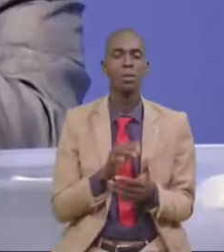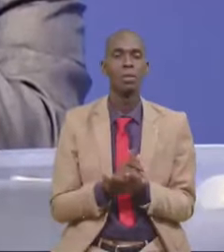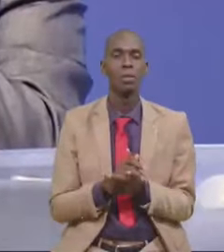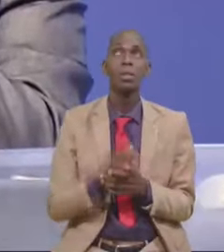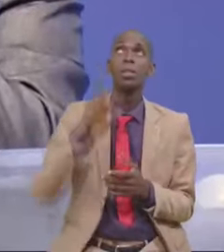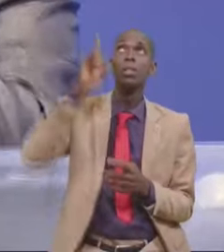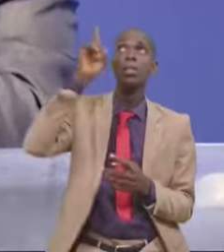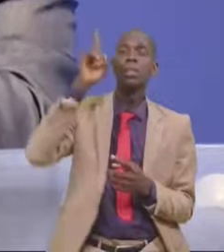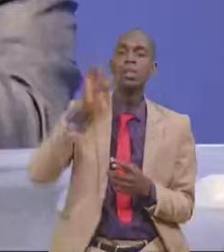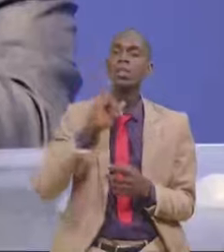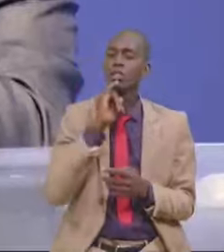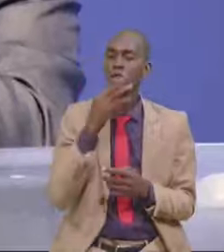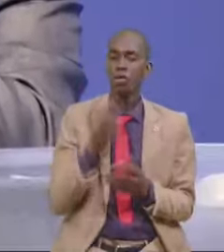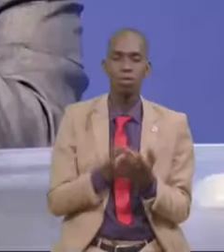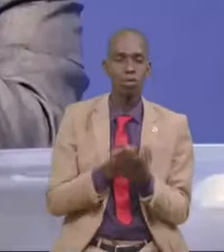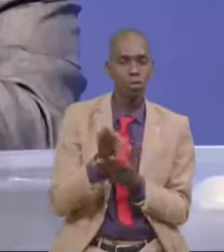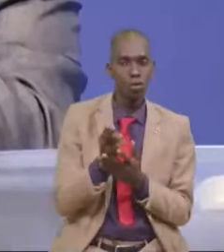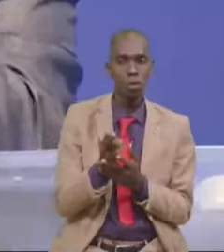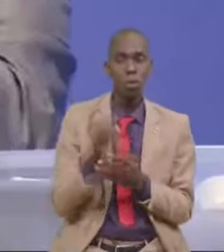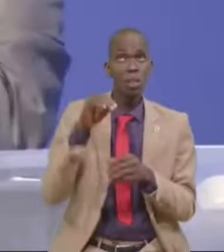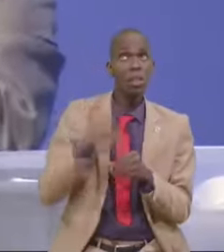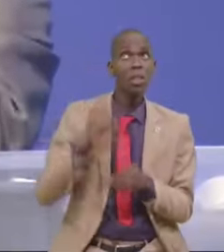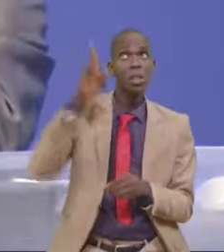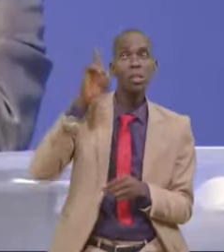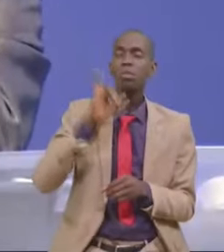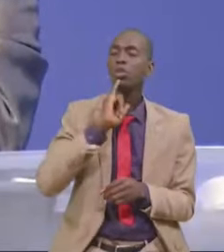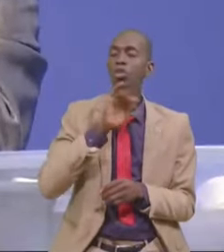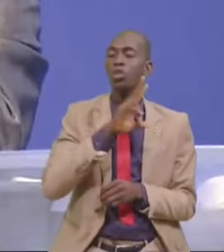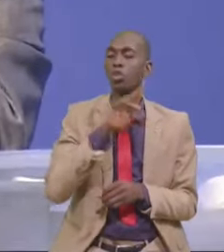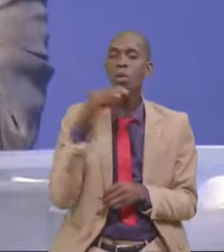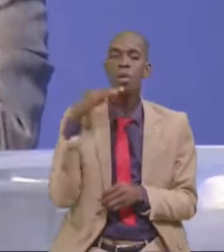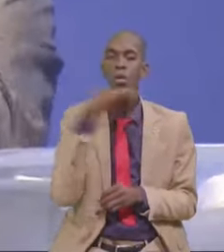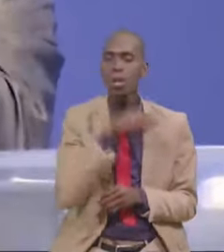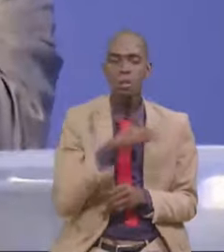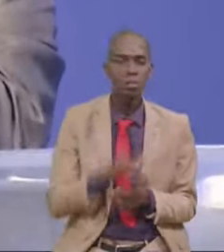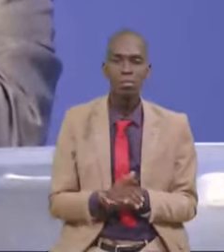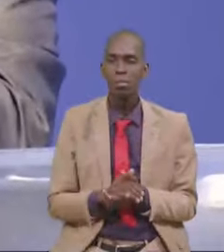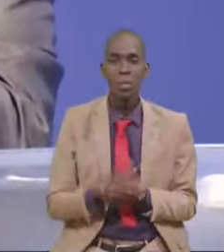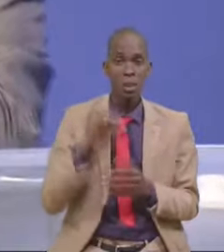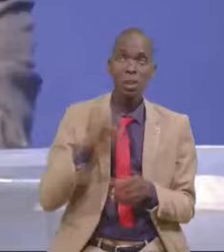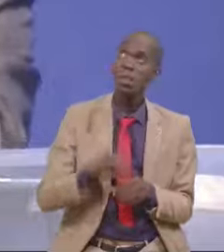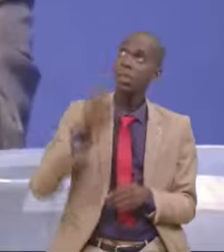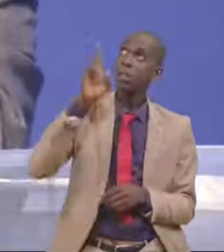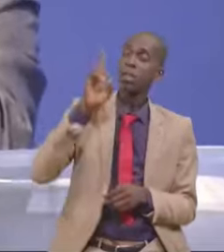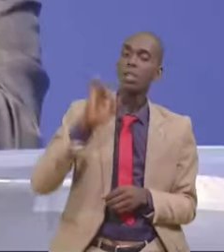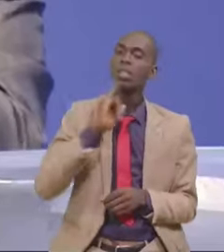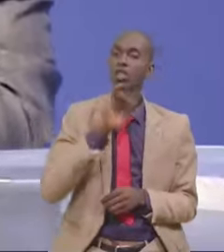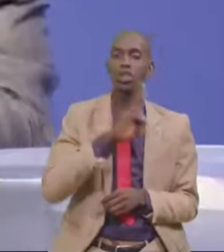Sa vérité ne ment pas. Sa vérité, il n'y a pas de